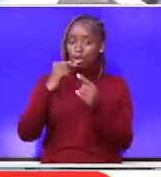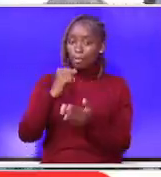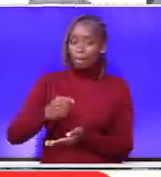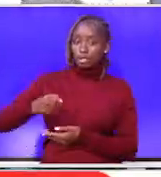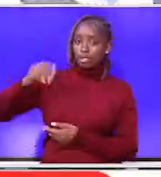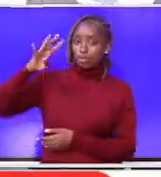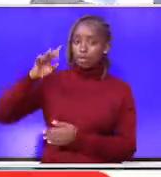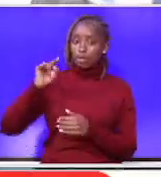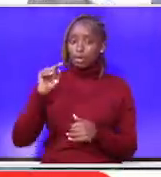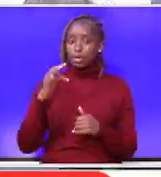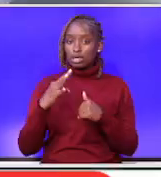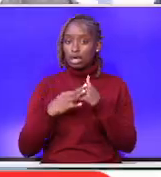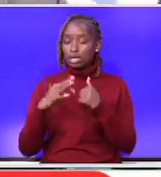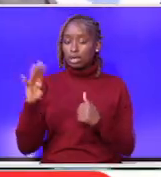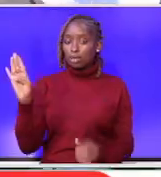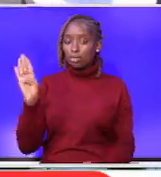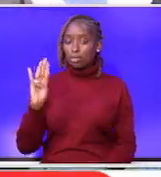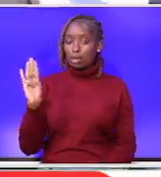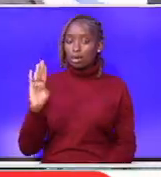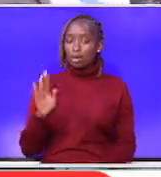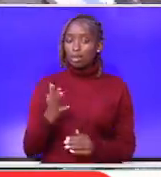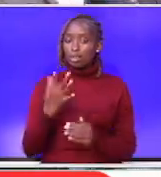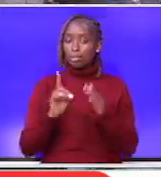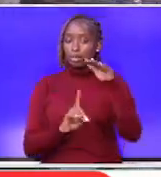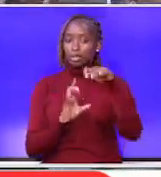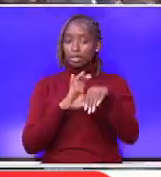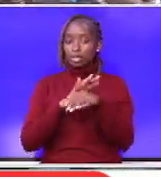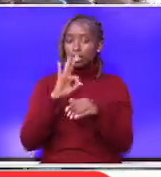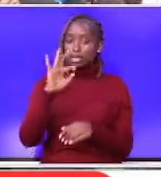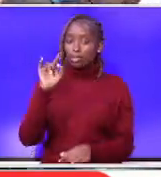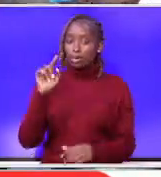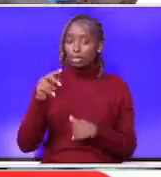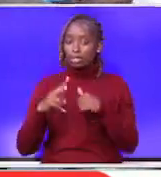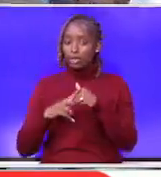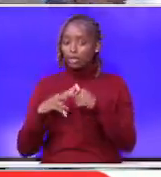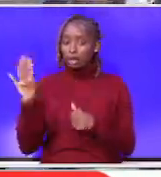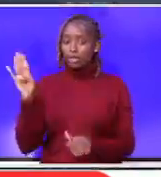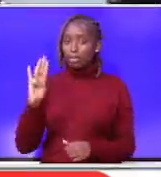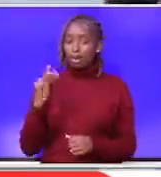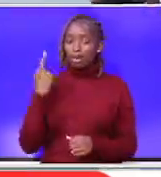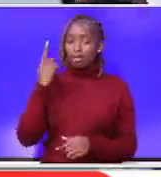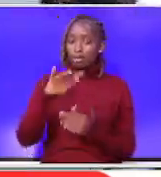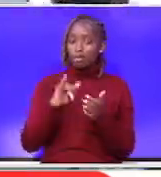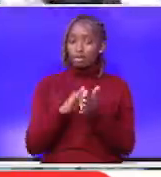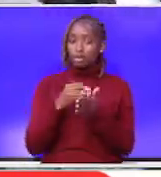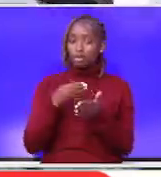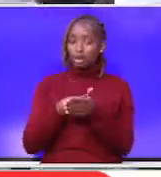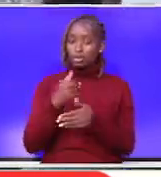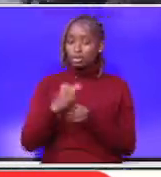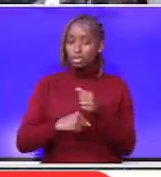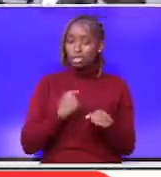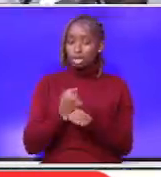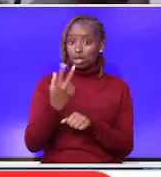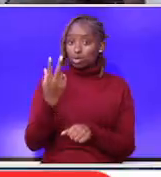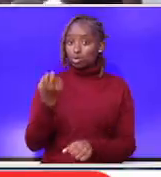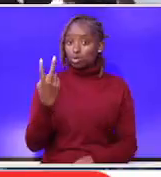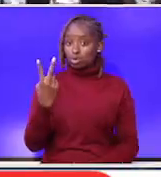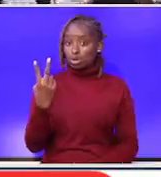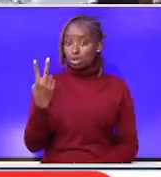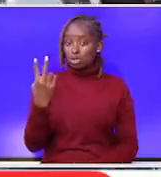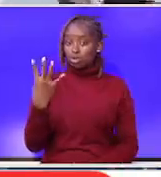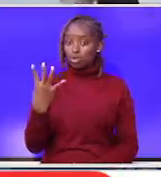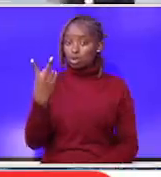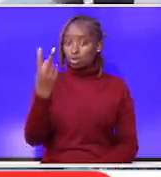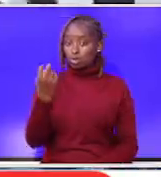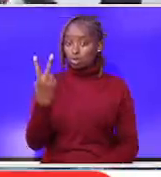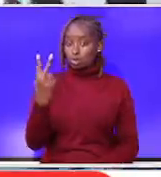4.8. Wizara ilipokea mgao wa shilingi bilioni 3.7 kwa ajili ya mafunzo katika mwaka wa kifedha wa mwaka 2024 na